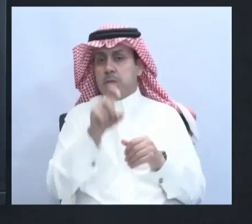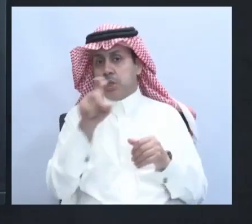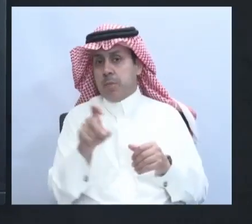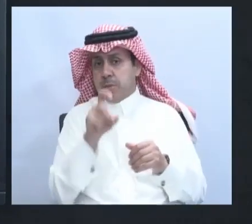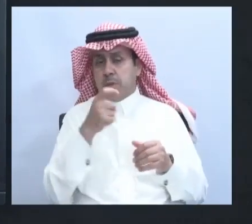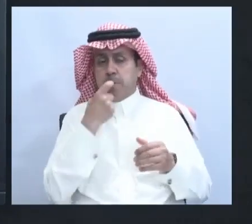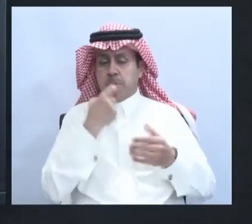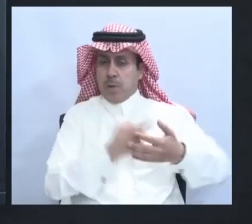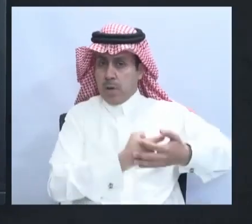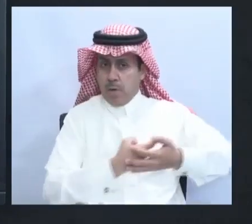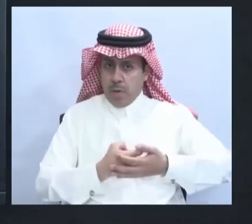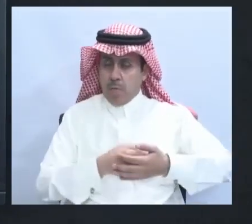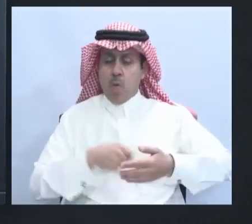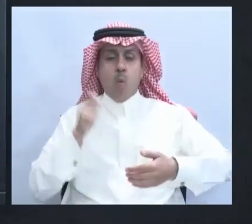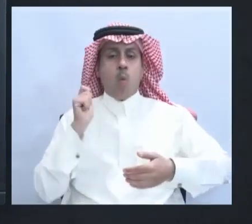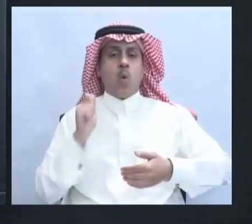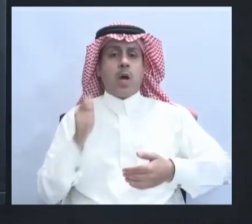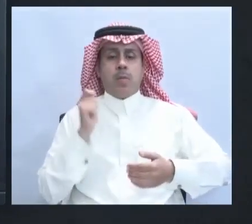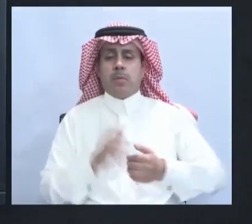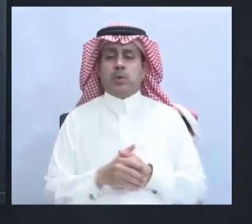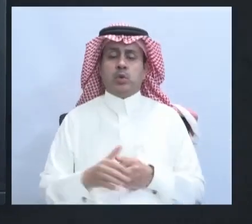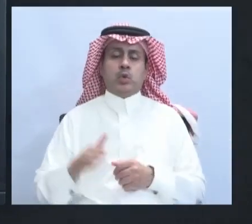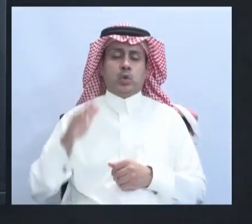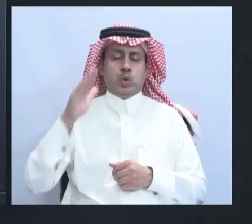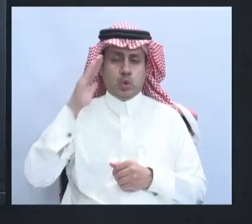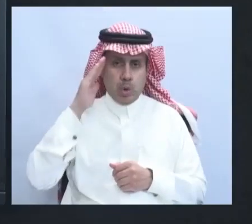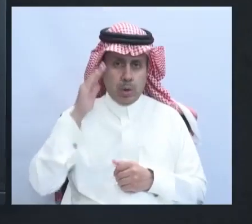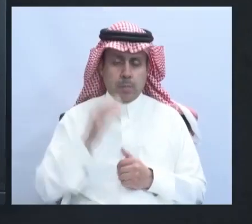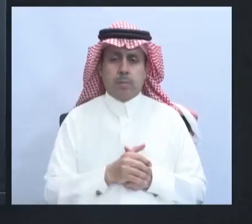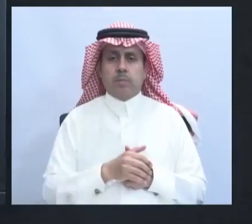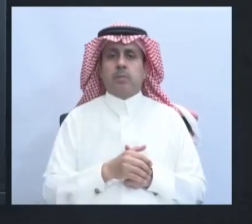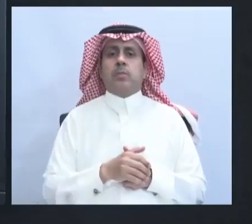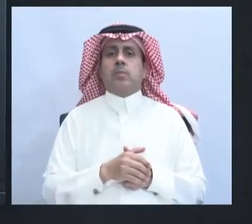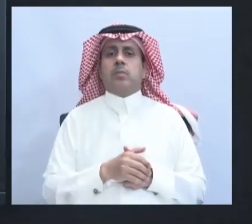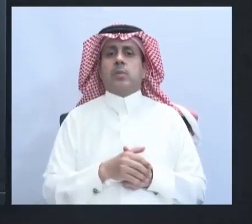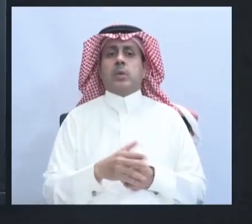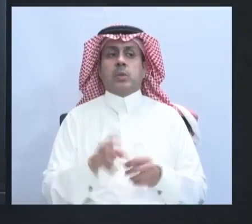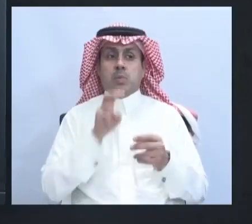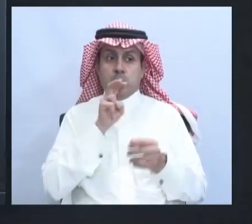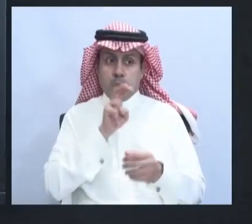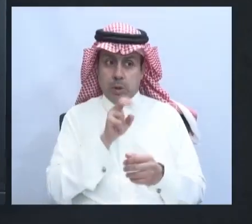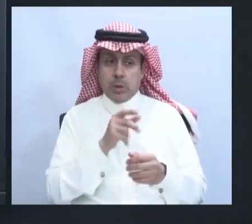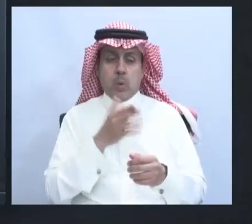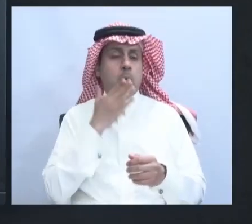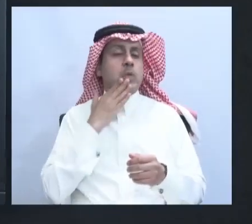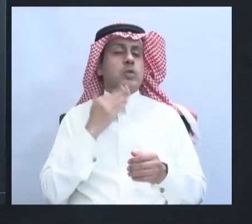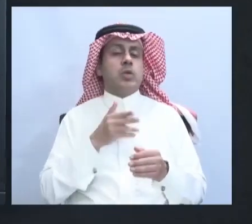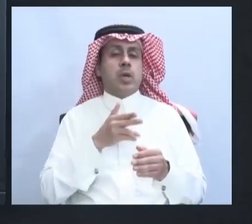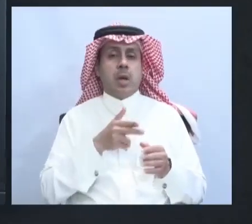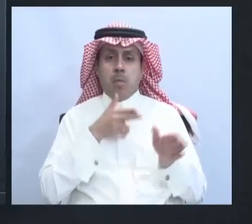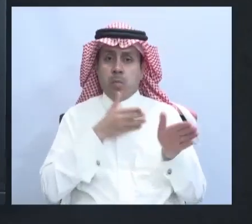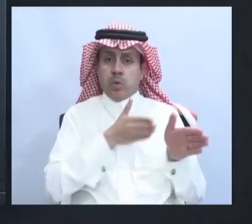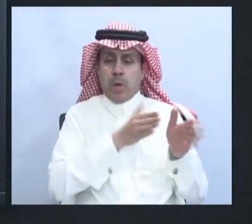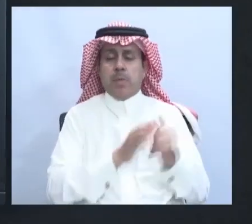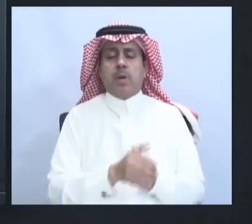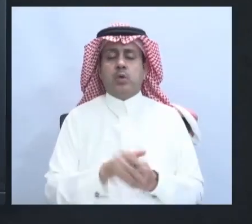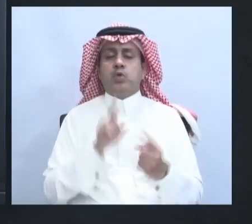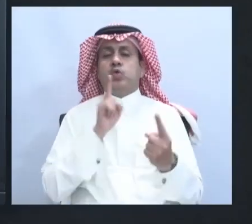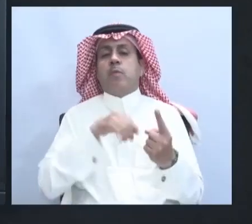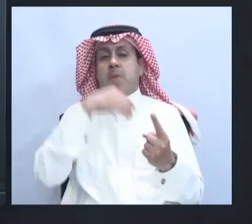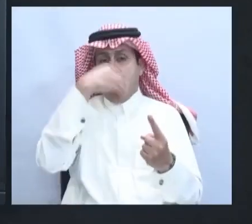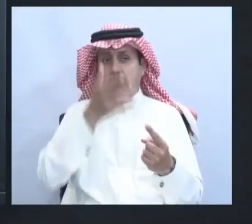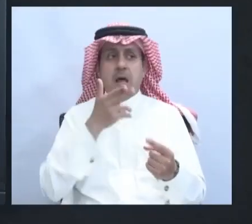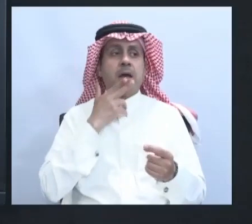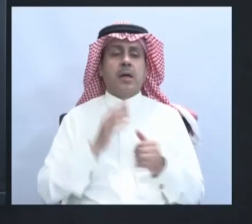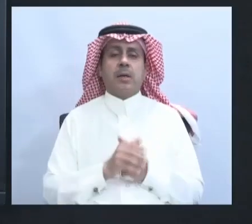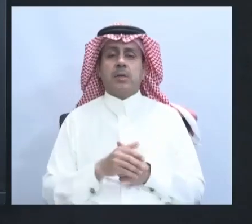الرضاع واحكامه اشكر لكم ايها الطلاب والطالبات طيب المشاهد وحسن المتابعه القاكم على خير باذن